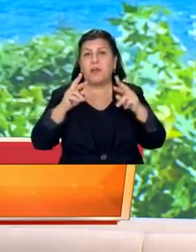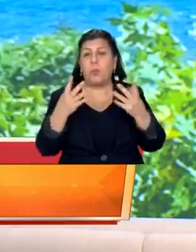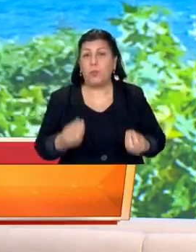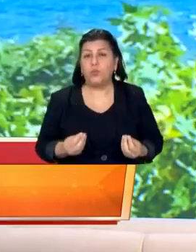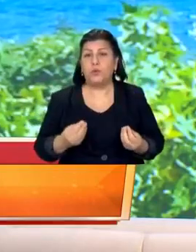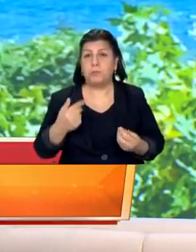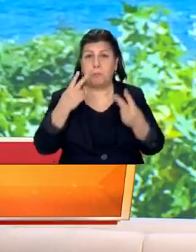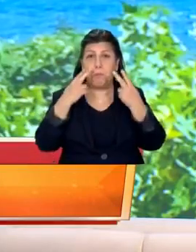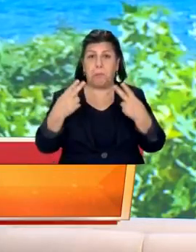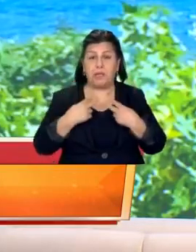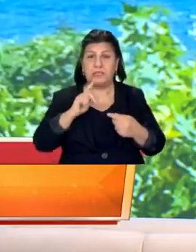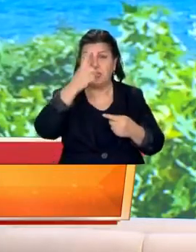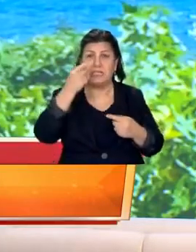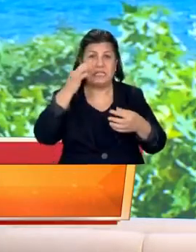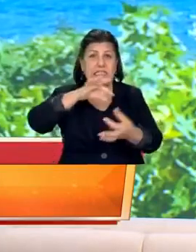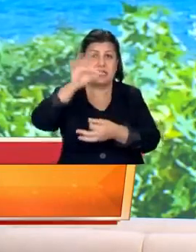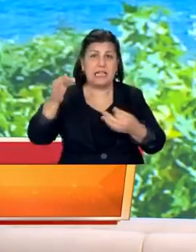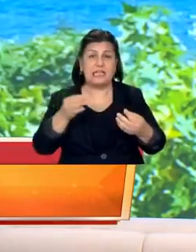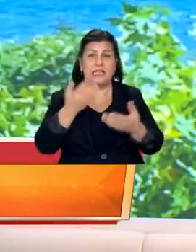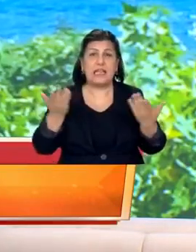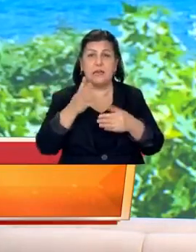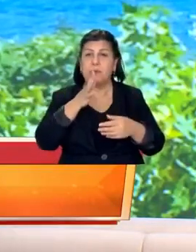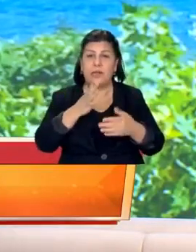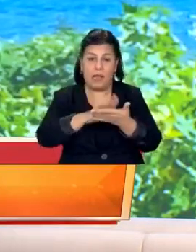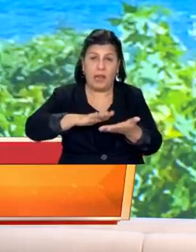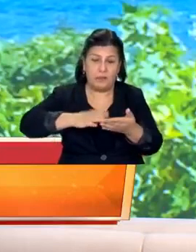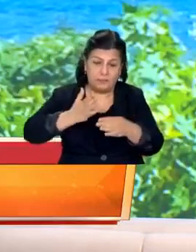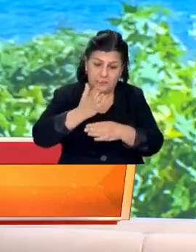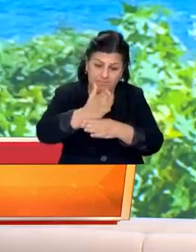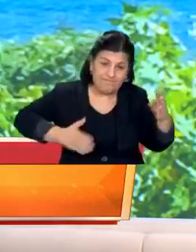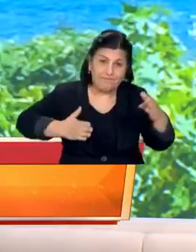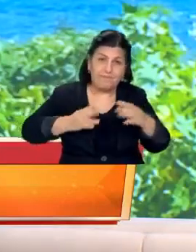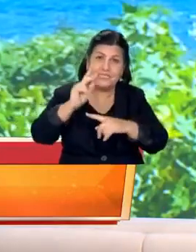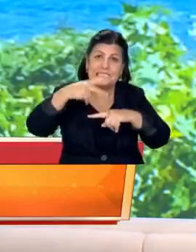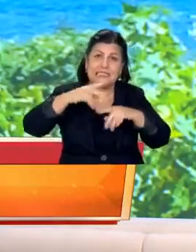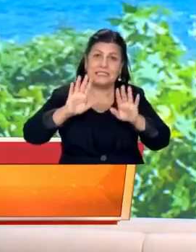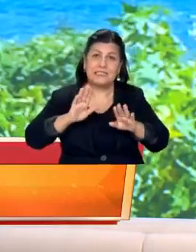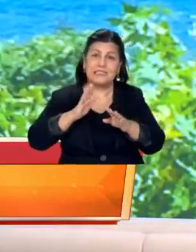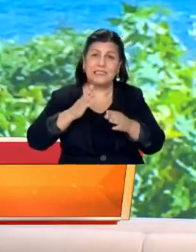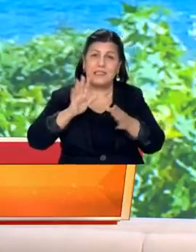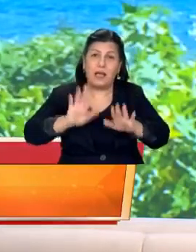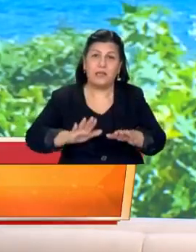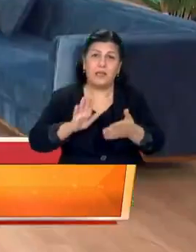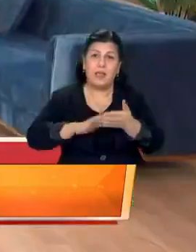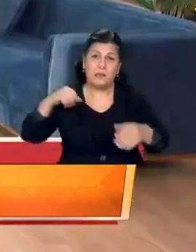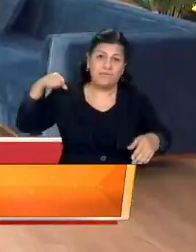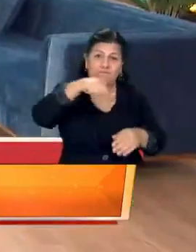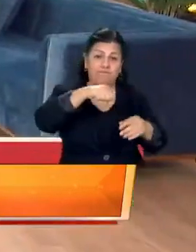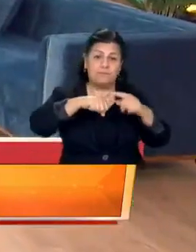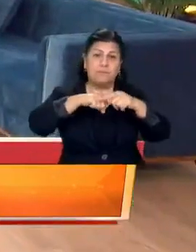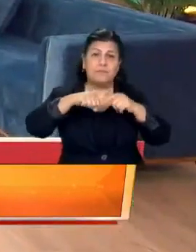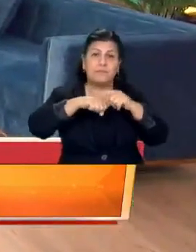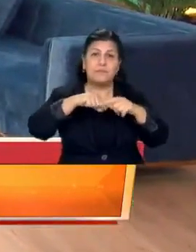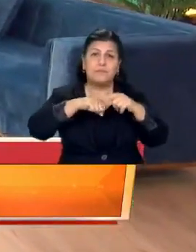Bak bizim Sadece insanlar şunu bilir Elimi bir şey Keser bu elime birşey vurur burada türü